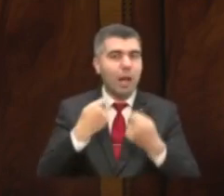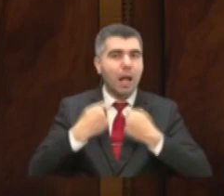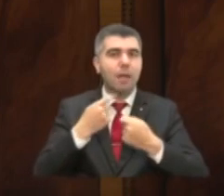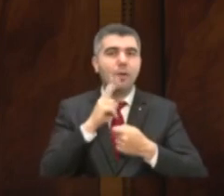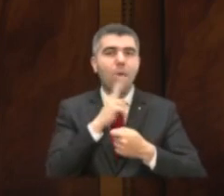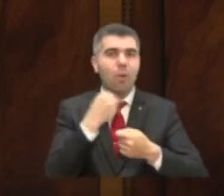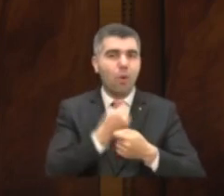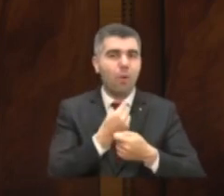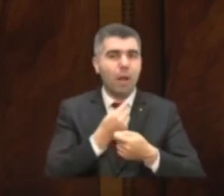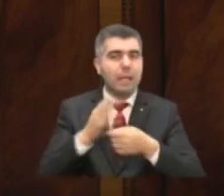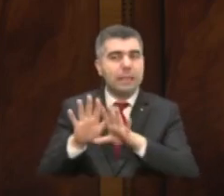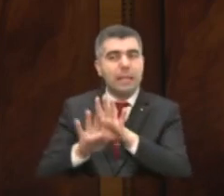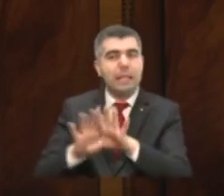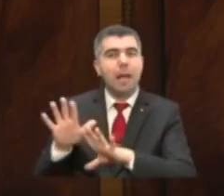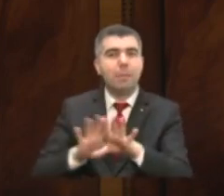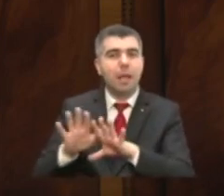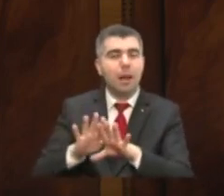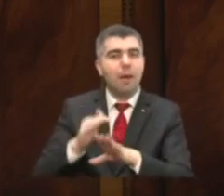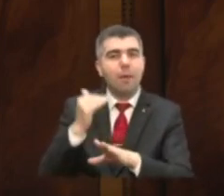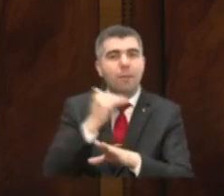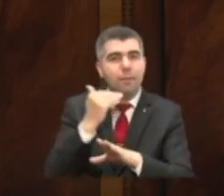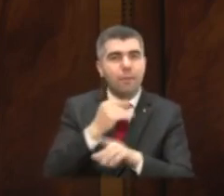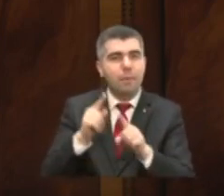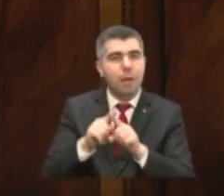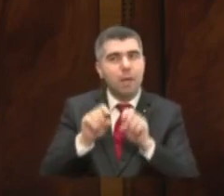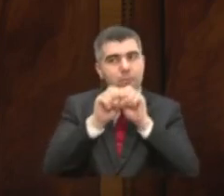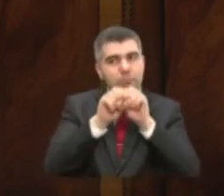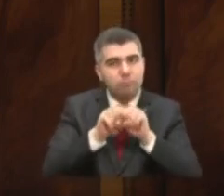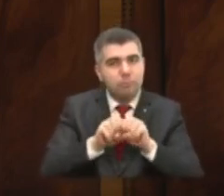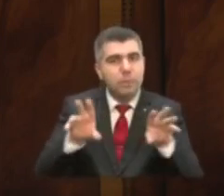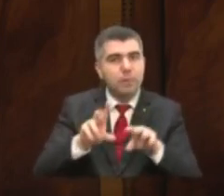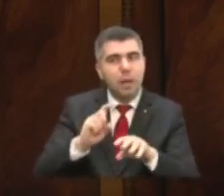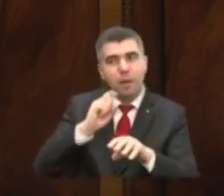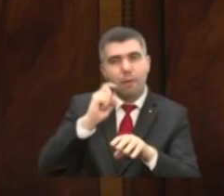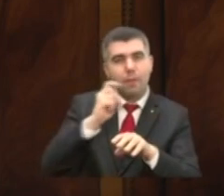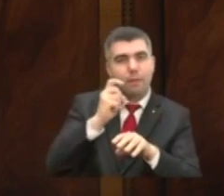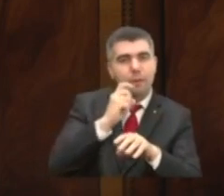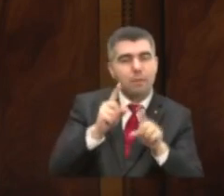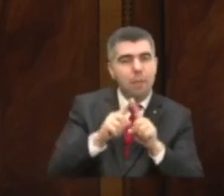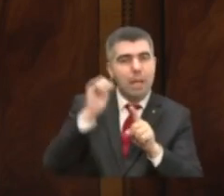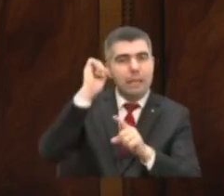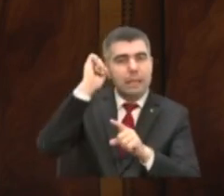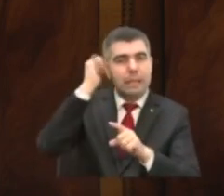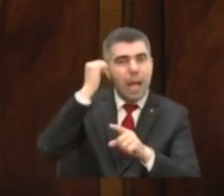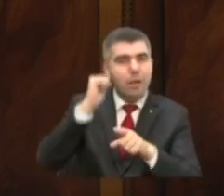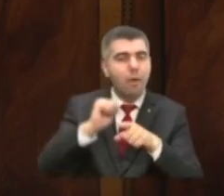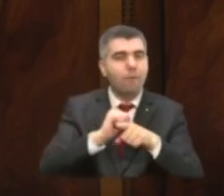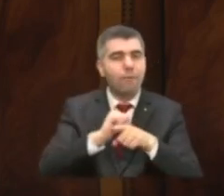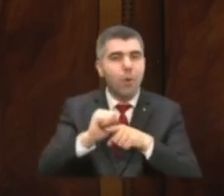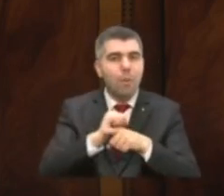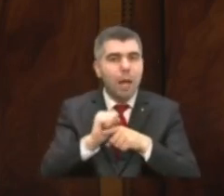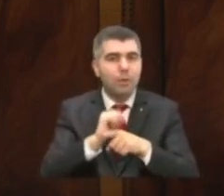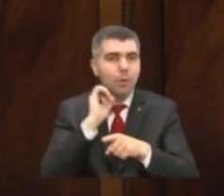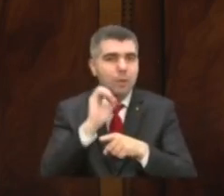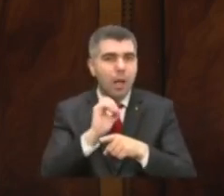بعض التدابير المستعجلة كتعميم المنحة الدراسية على كل متدربي مؤسسات التكوين